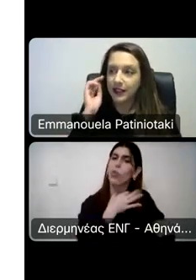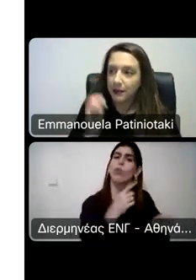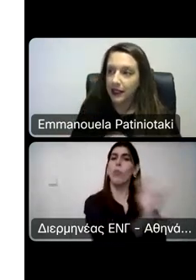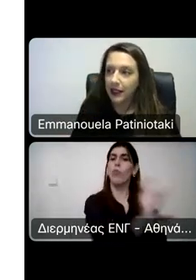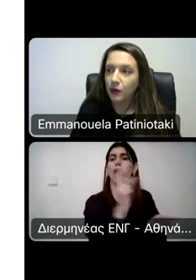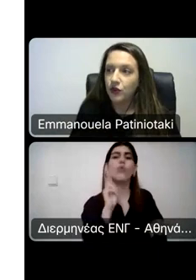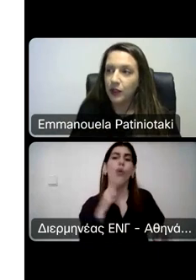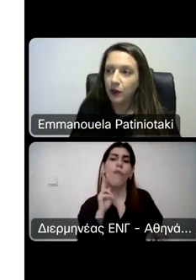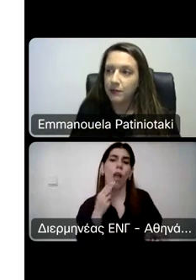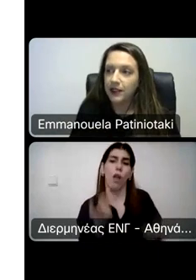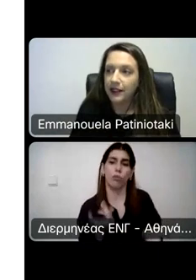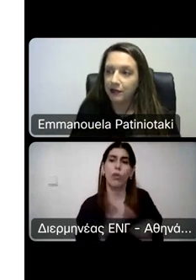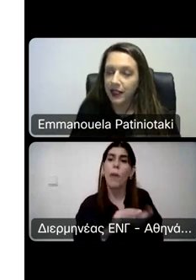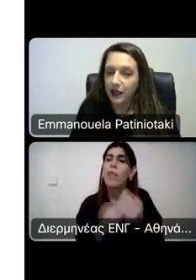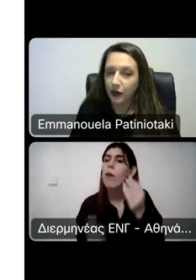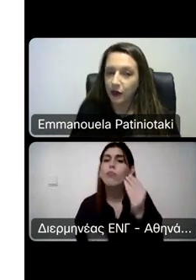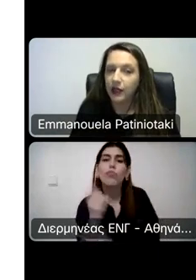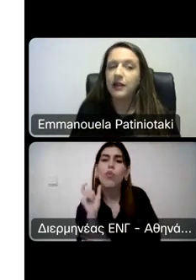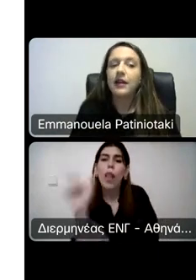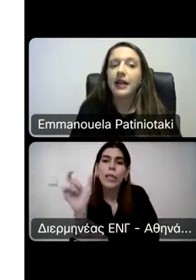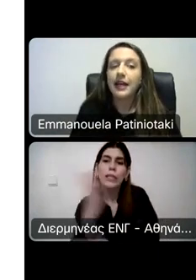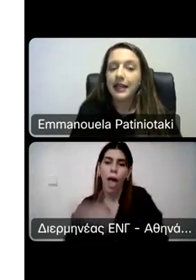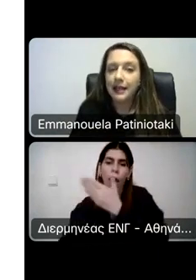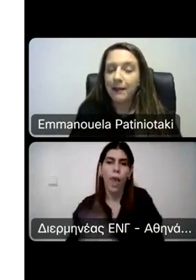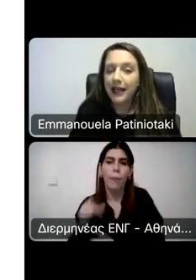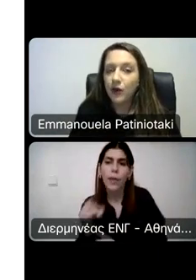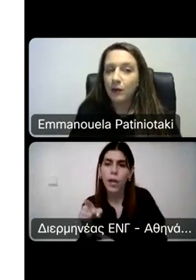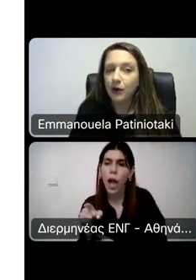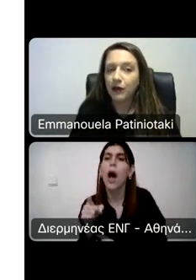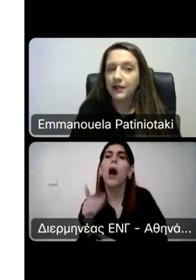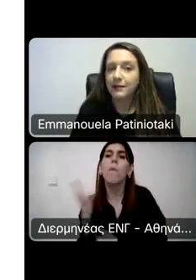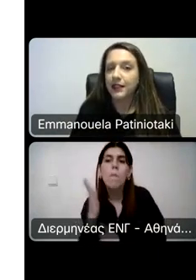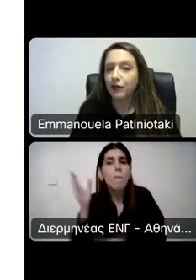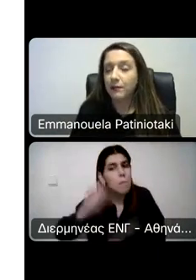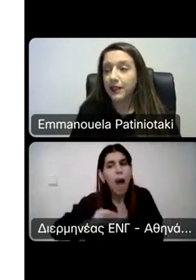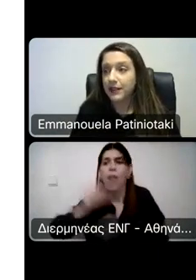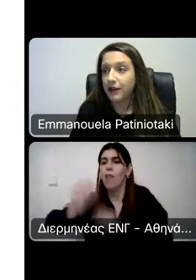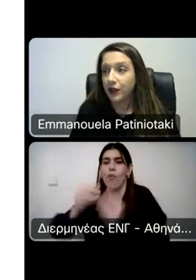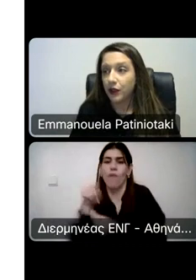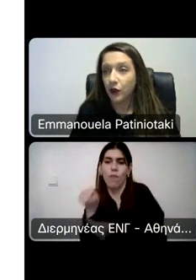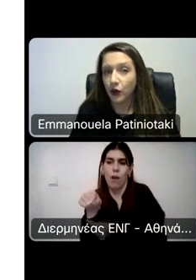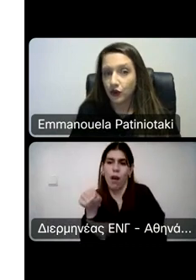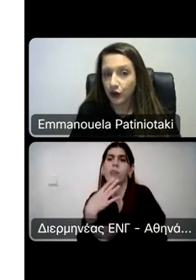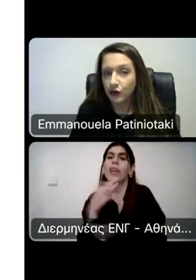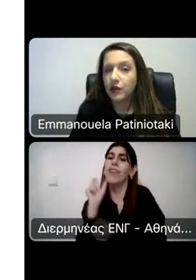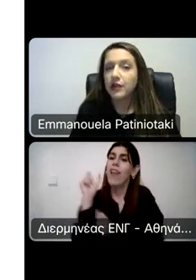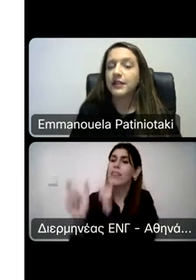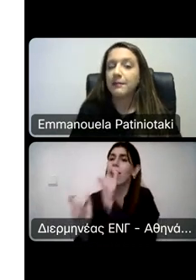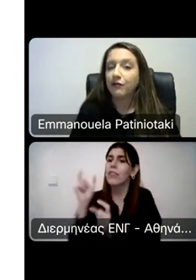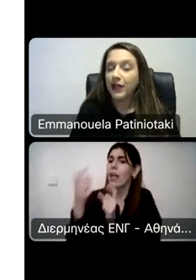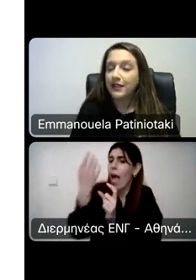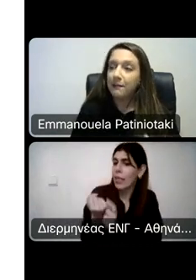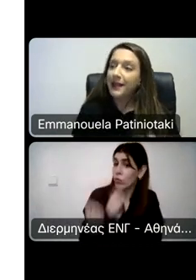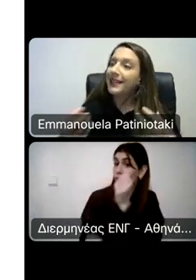ορολογία στην αναπηρία, όπως έχει προκύψει τα τελευταία χρόνια, εκεί πάλι έχουμε πρόβλημα στη μεταφορά μεταξύ διαφορετικών γλωσσών,